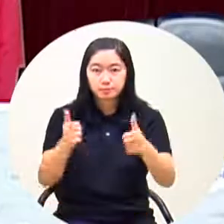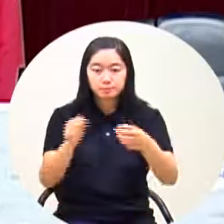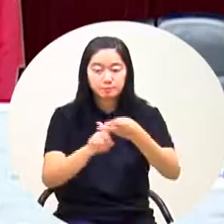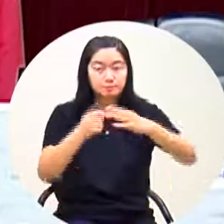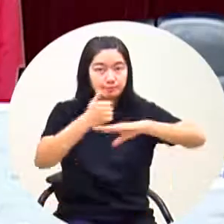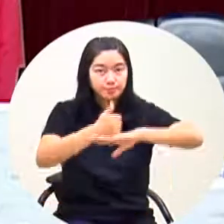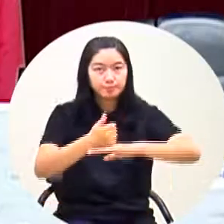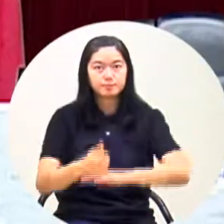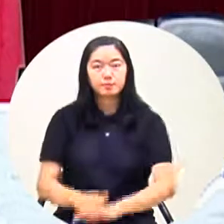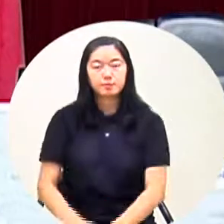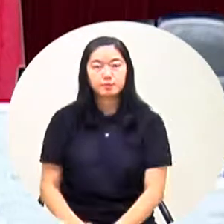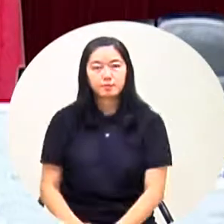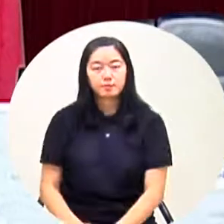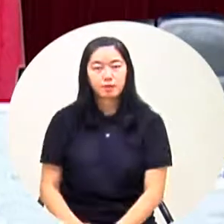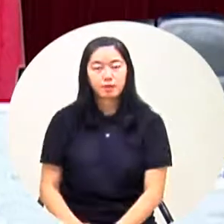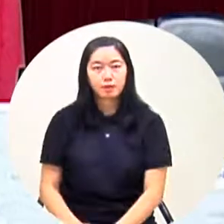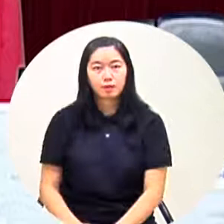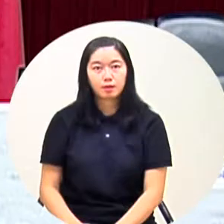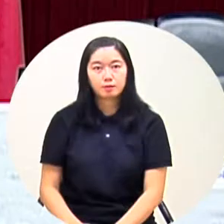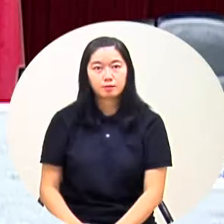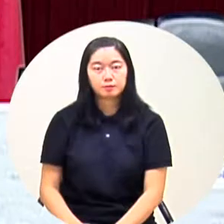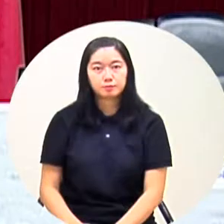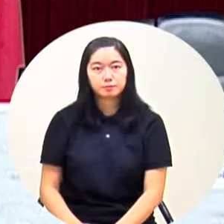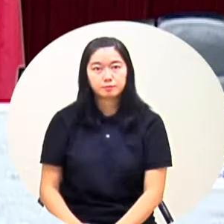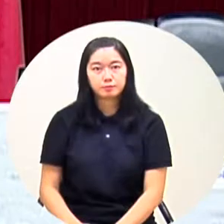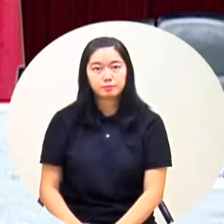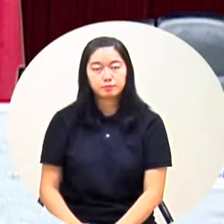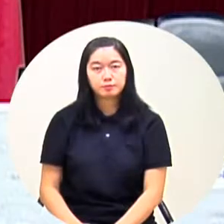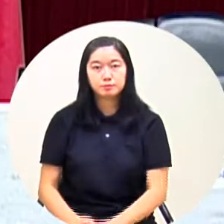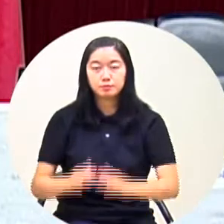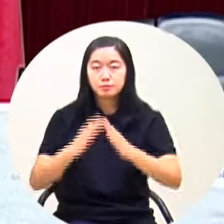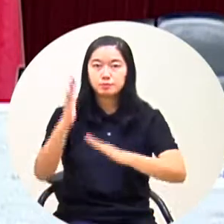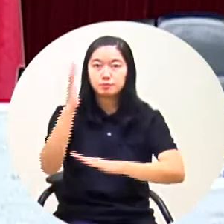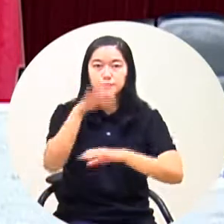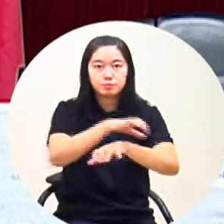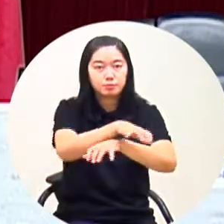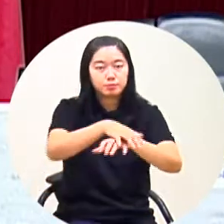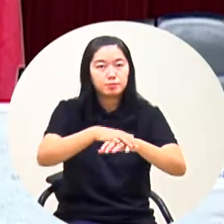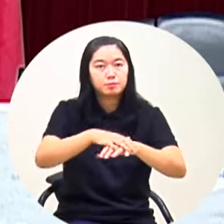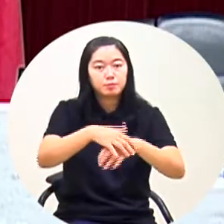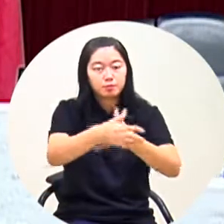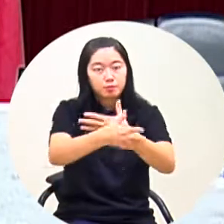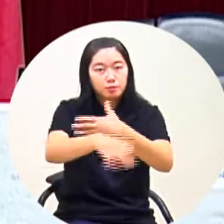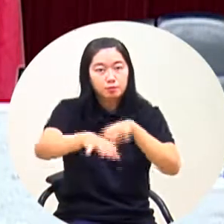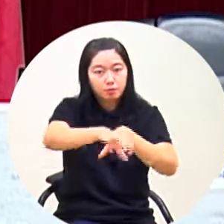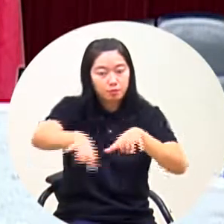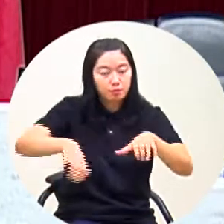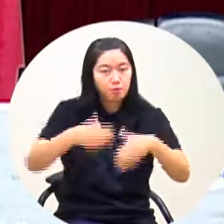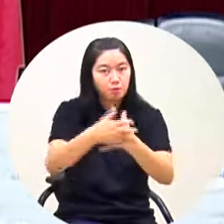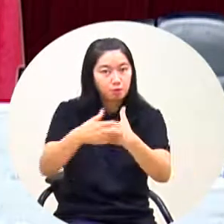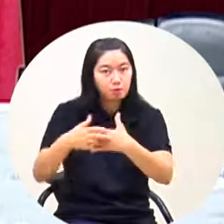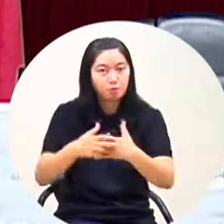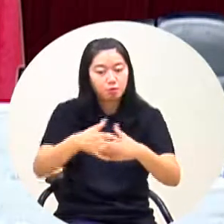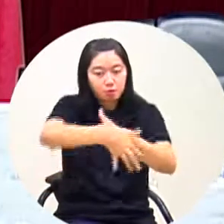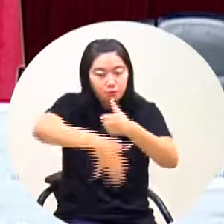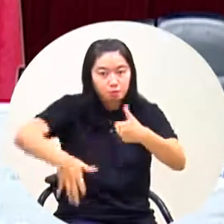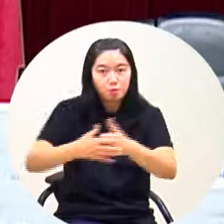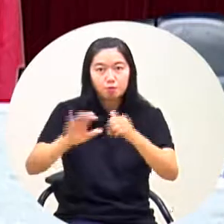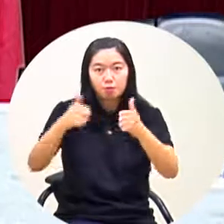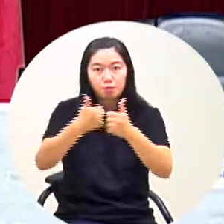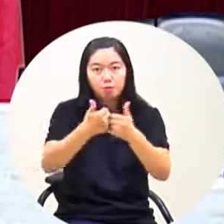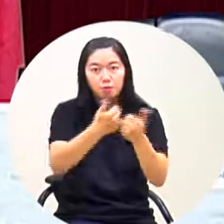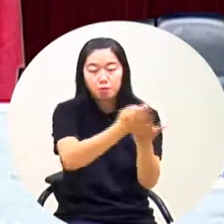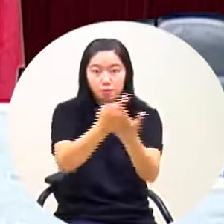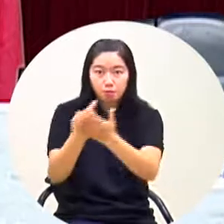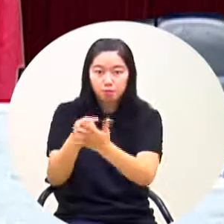哈，我们环卫部市府环卫部门的团队哈。以及我们议会同仁，还有新闻媒体先